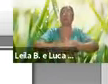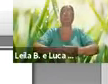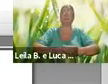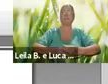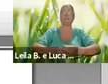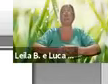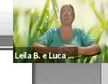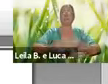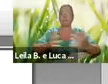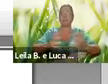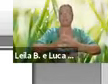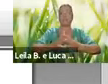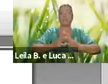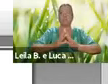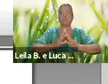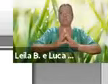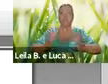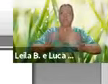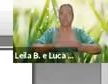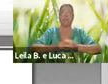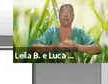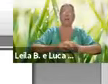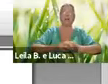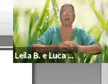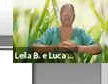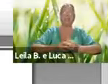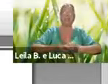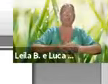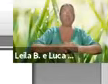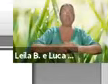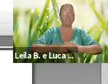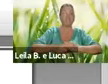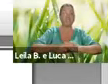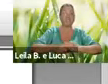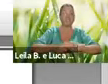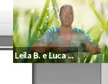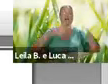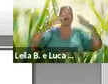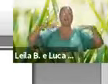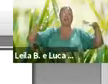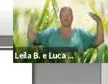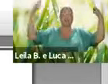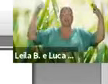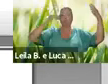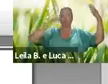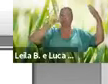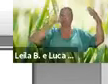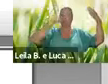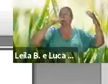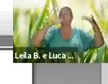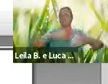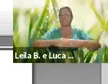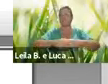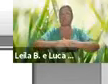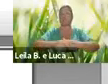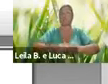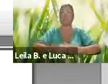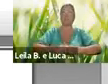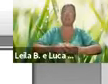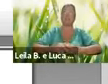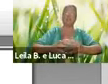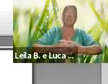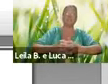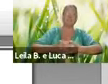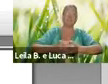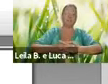facendo attraverso web, attraverso lettere, ma non impedisce che sia a livello cosmico la stessa